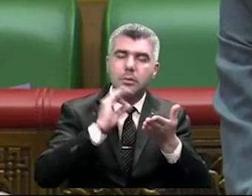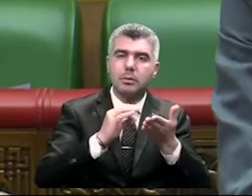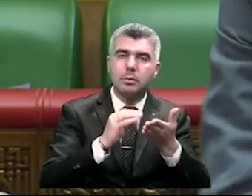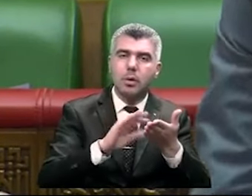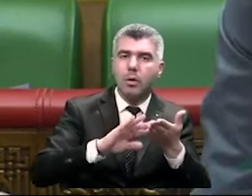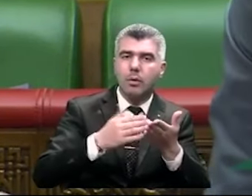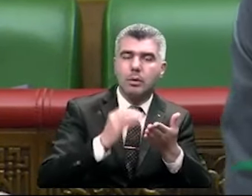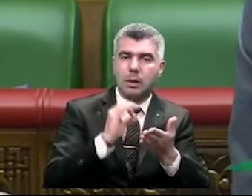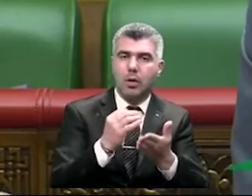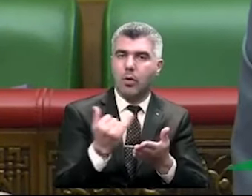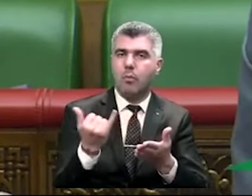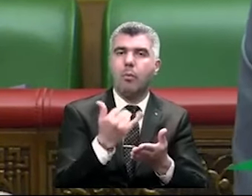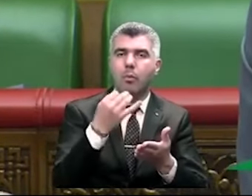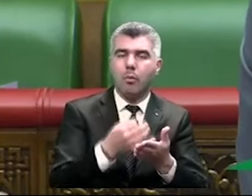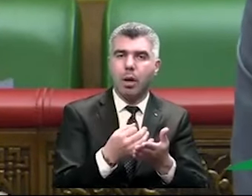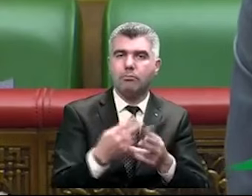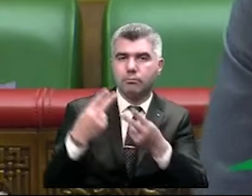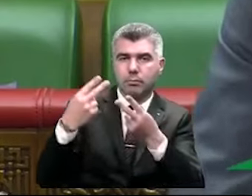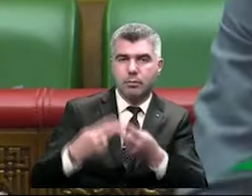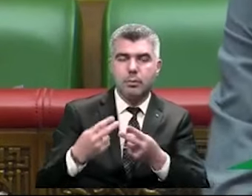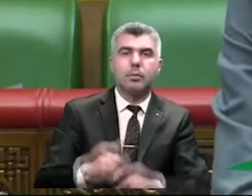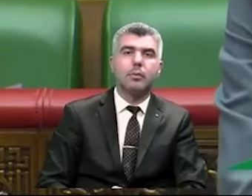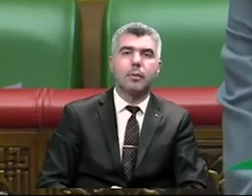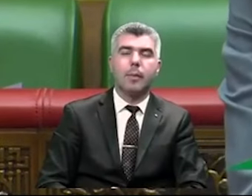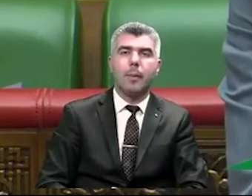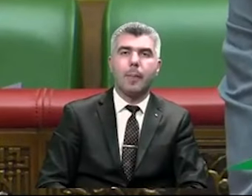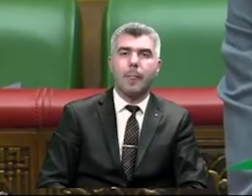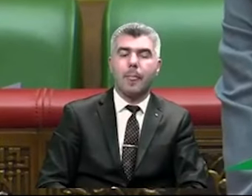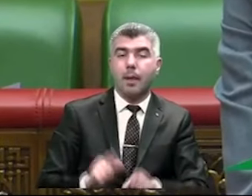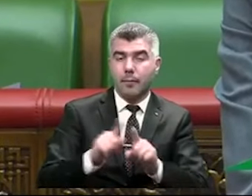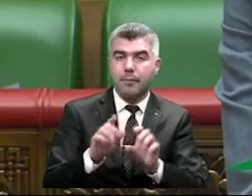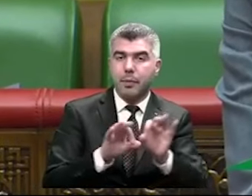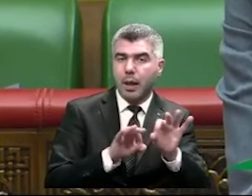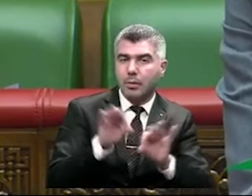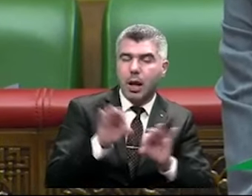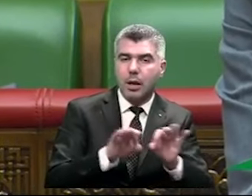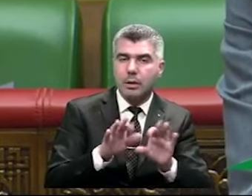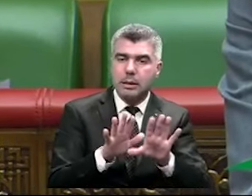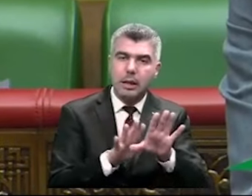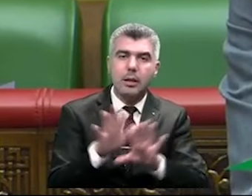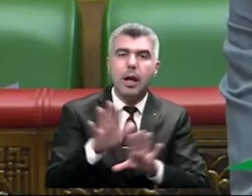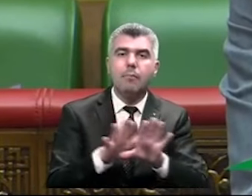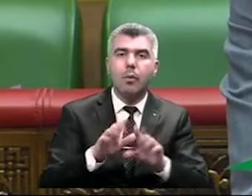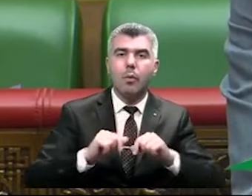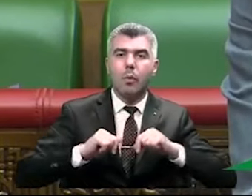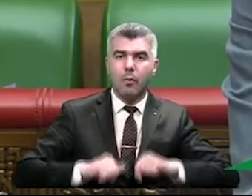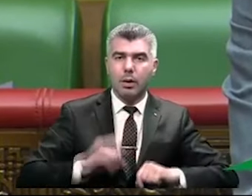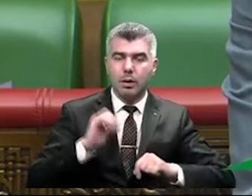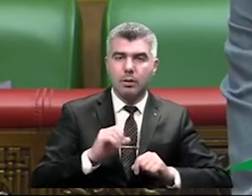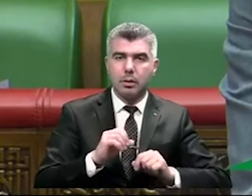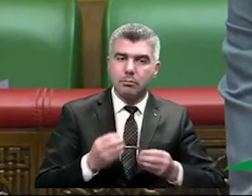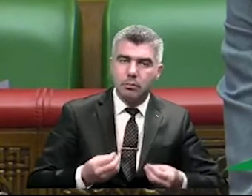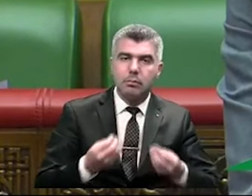التنافسيه وتطوير الظروف الاستثماريه وفي هذا الاطار نثمن الاجراءات والتدابير التي اتخذتها الوزاره